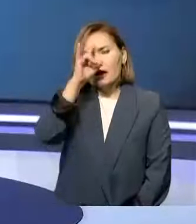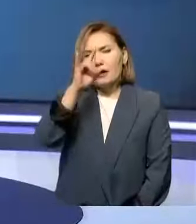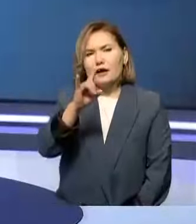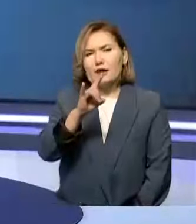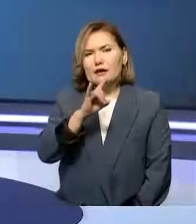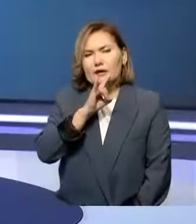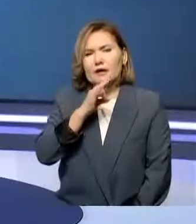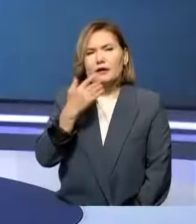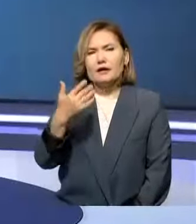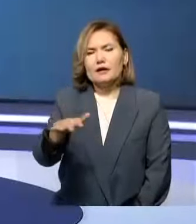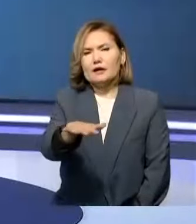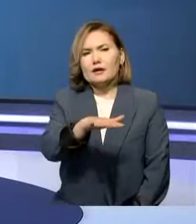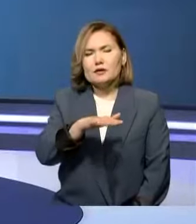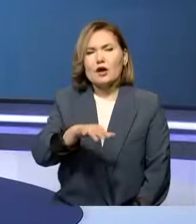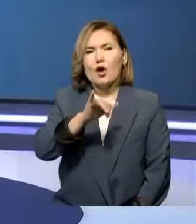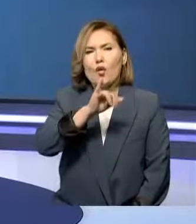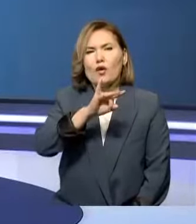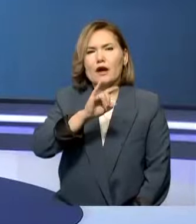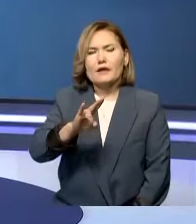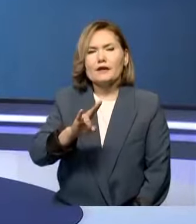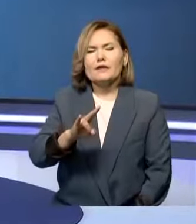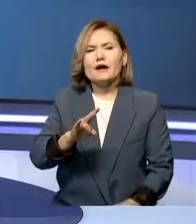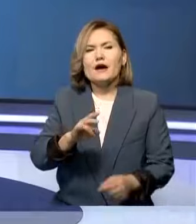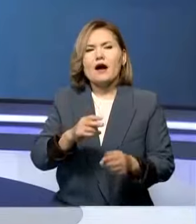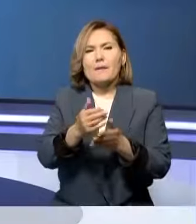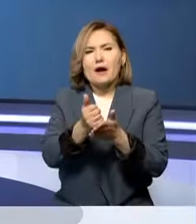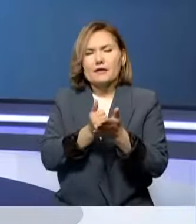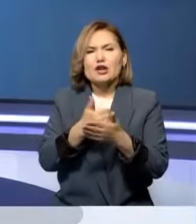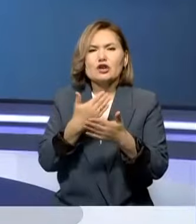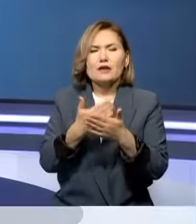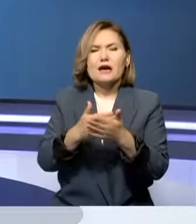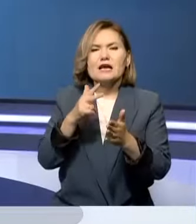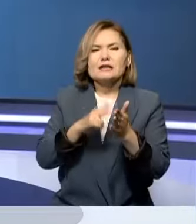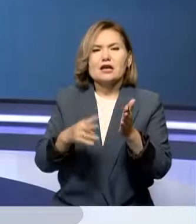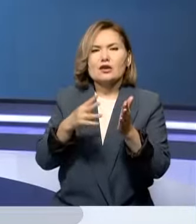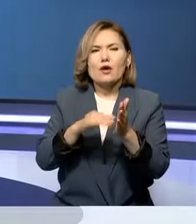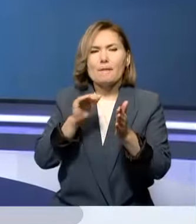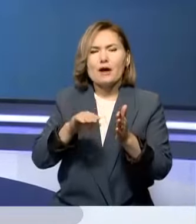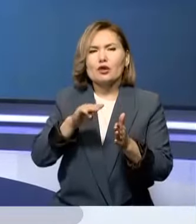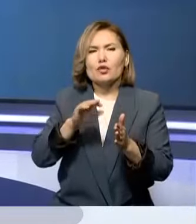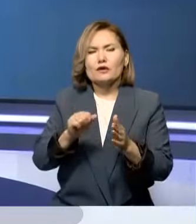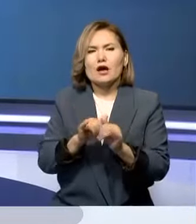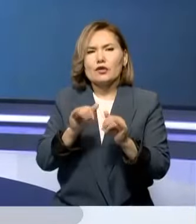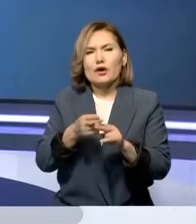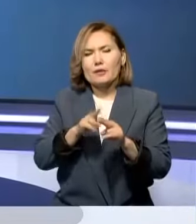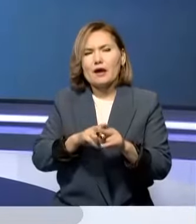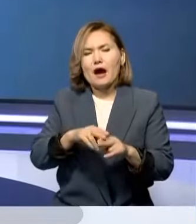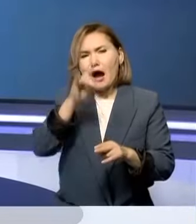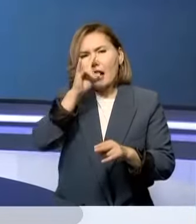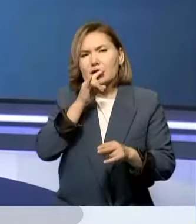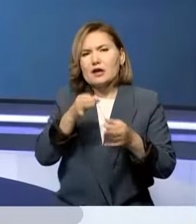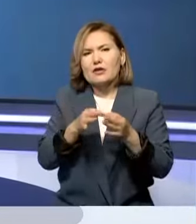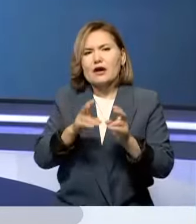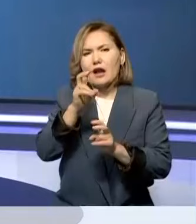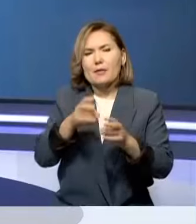Енді өзгі де ақпараттармен жалғастырайық. Елімізде уранның минералды ресурстары шамамен 89 мың тоннаға артты. Осы тұста Қазатым